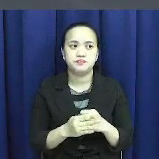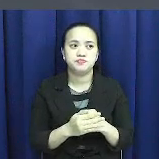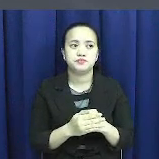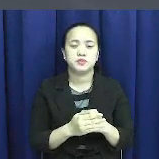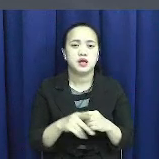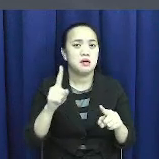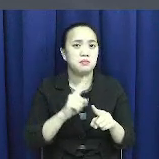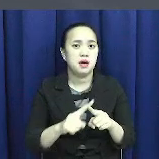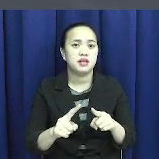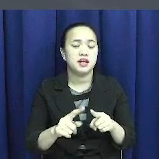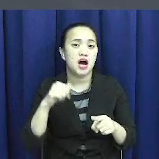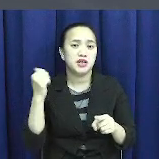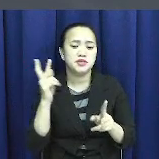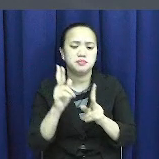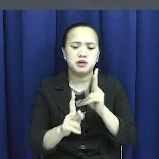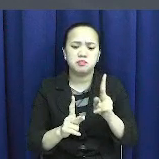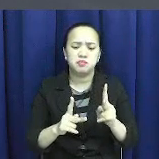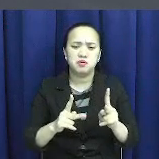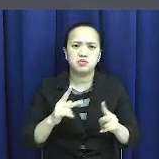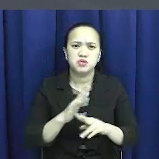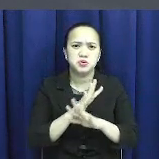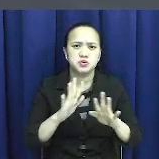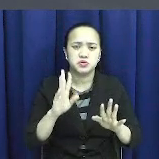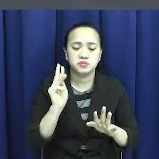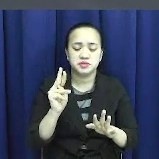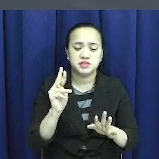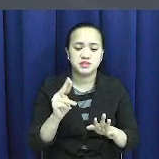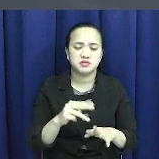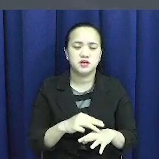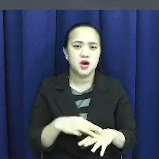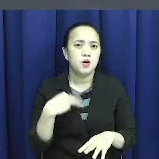pong kinalaman doon sa aking kasalanan, ba't ako lalapit dyan?